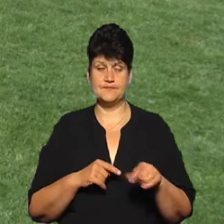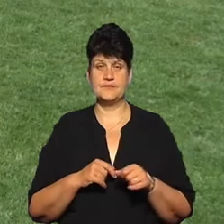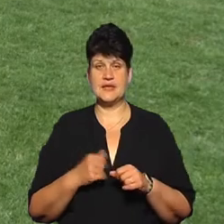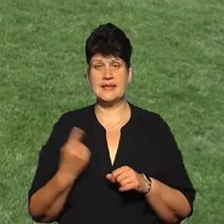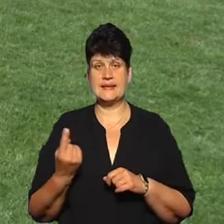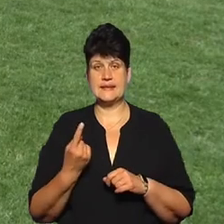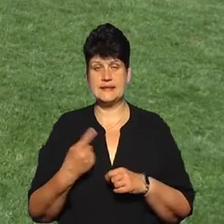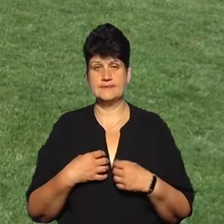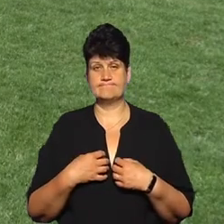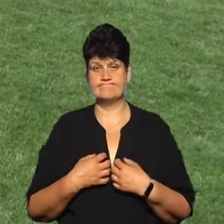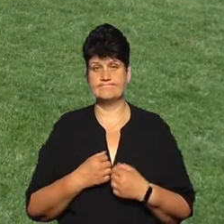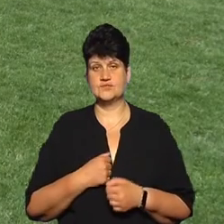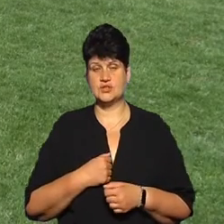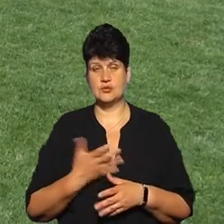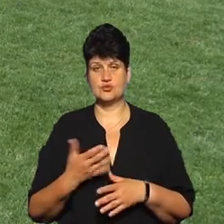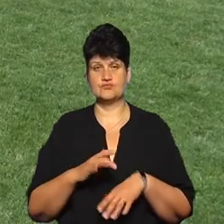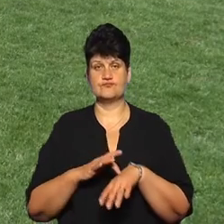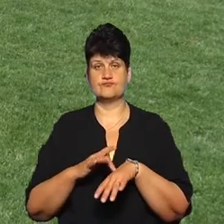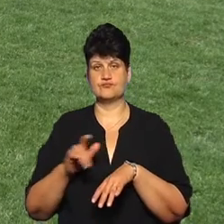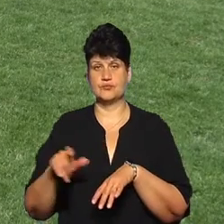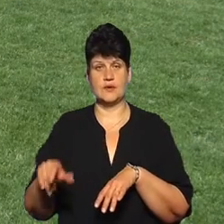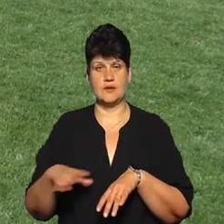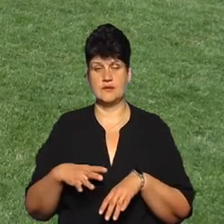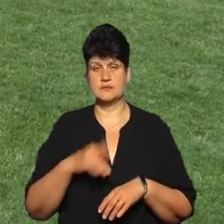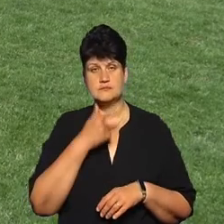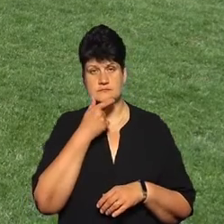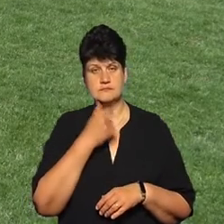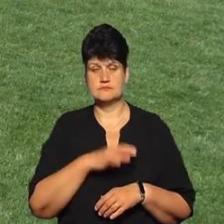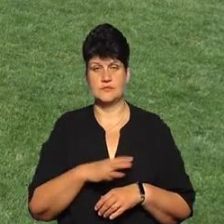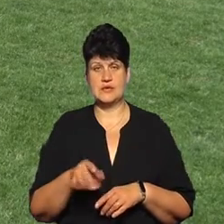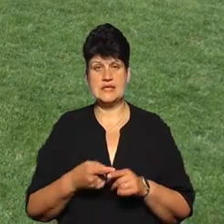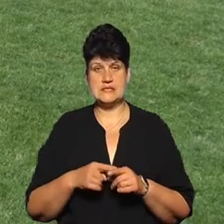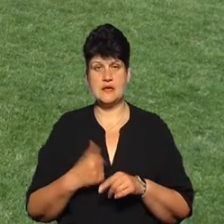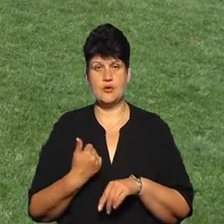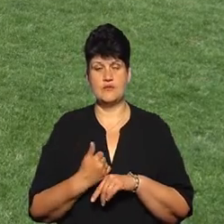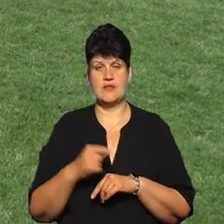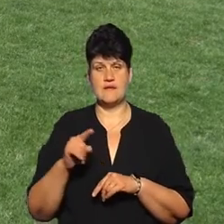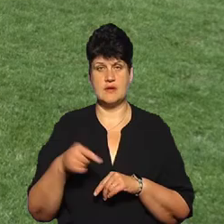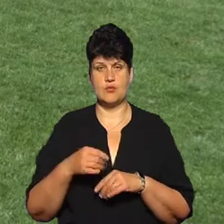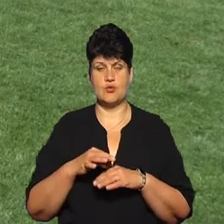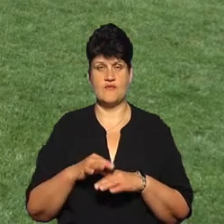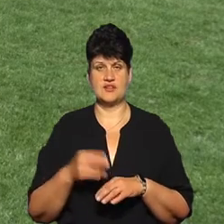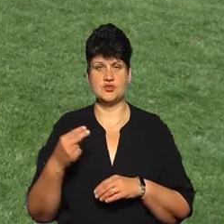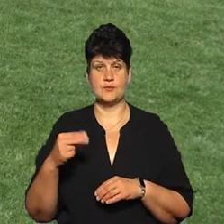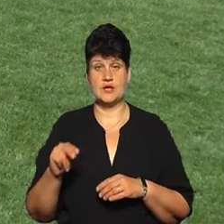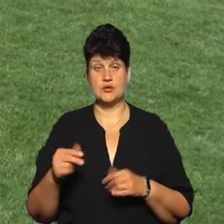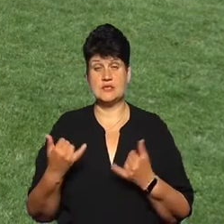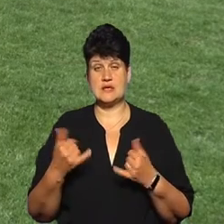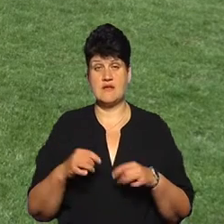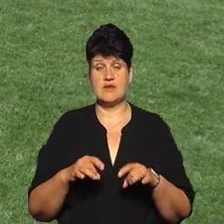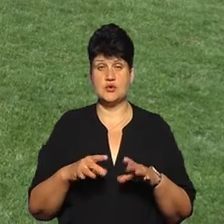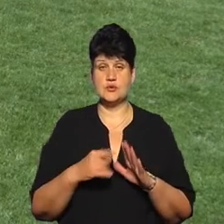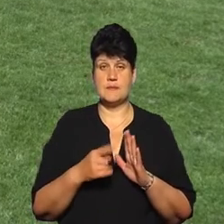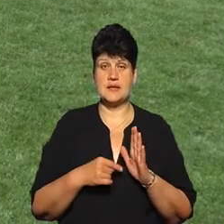що грати будемо без вболівальників, адже це така одна з основних вимог проведення чемпіонату. І наразі вирішується питання